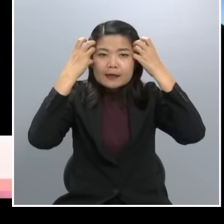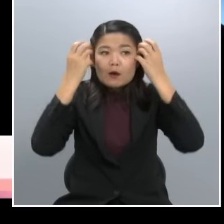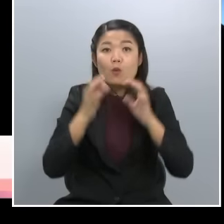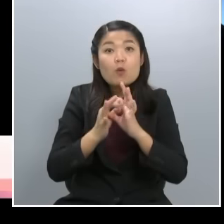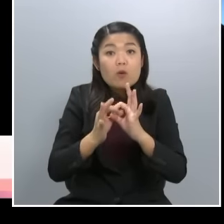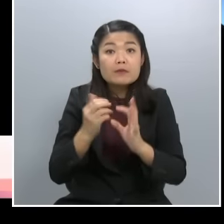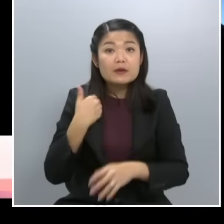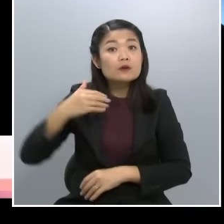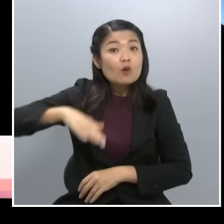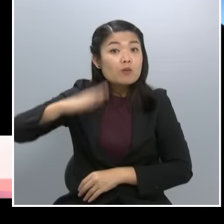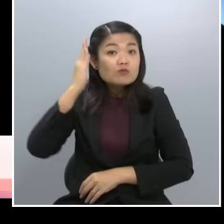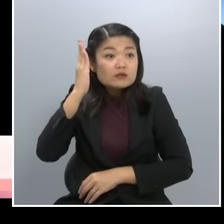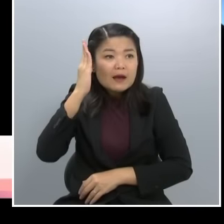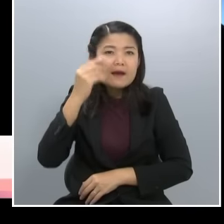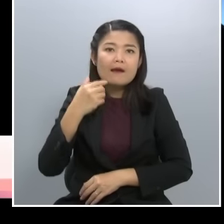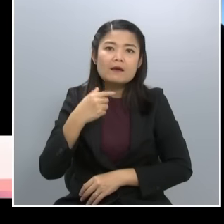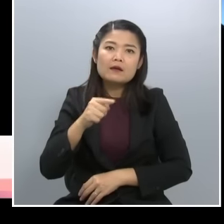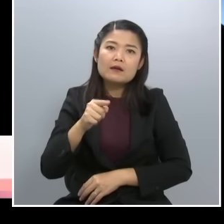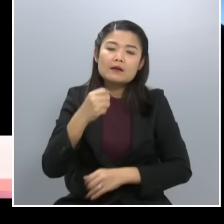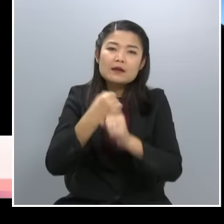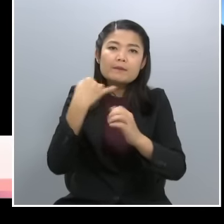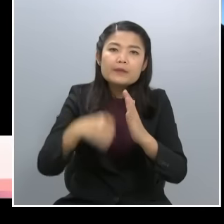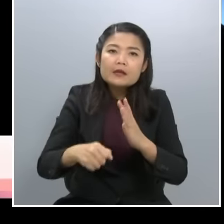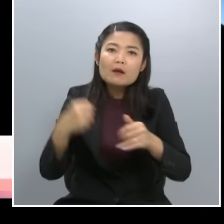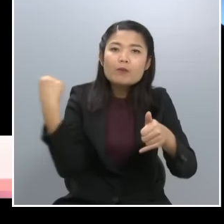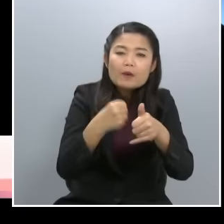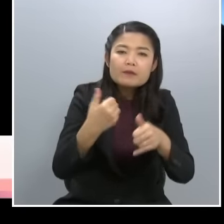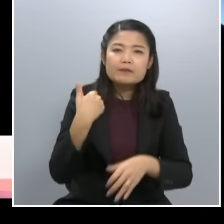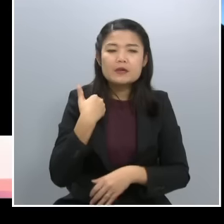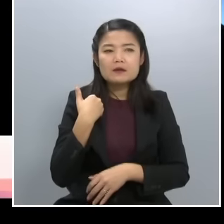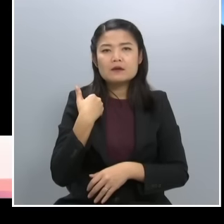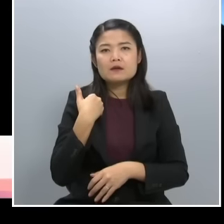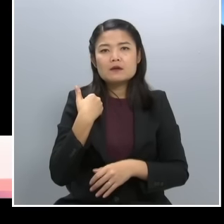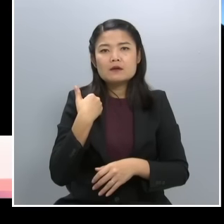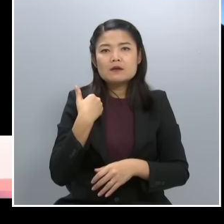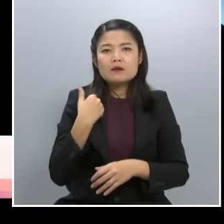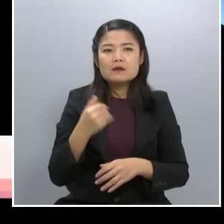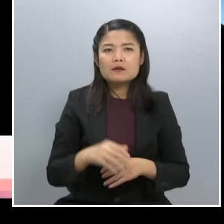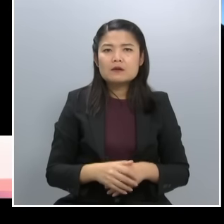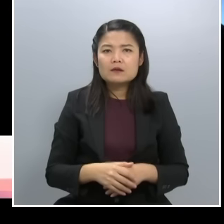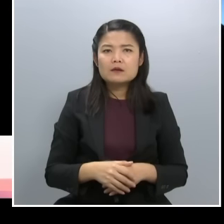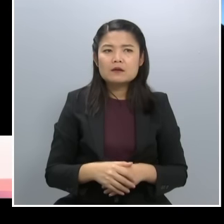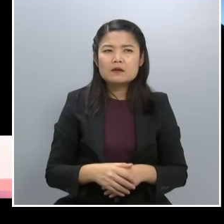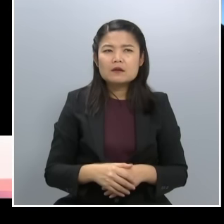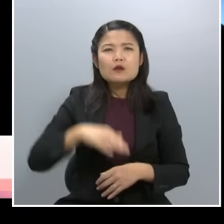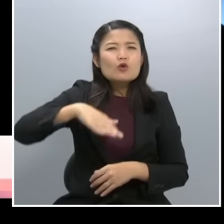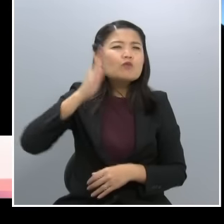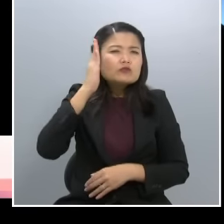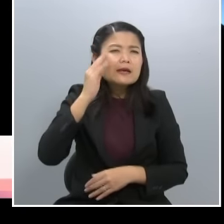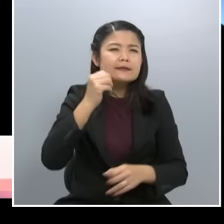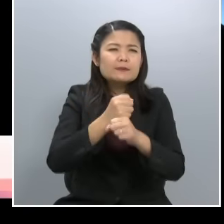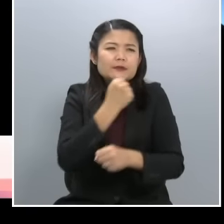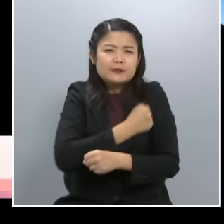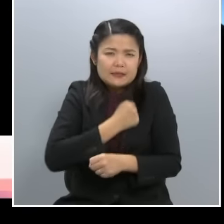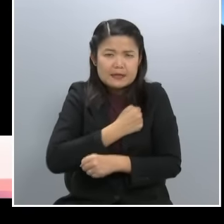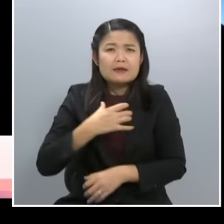น้องน้องชายเราก็เหมือนจะโดนข้อหาทำร้ายร่างกายไปด้วยอะไรเงี้ยก็ไม่นะคะเพราะว่าน้องชายเทำเพราะเเสียใจเรื่องหลานน่ะค่ะก็อยากให้